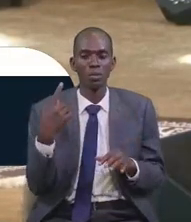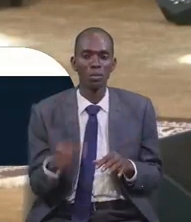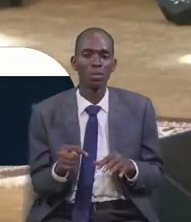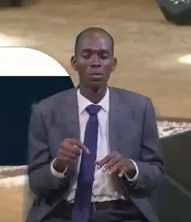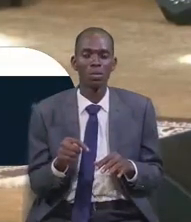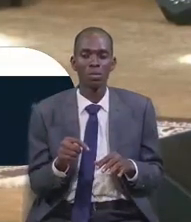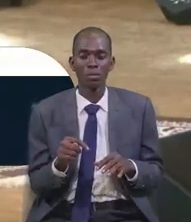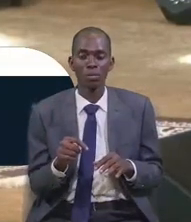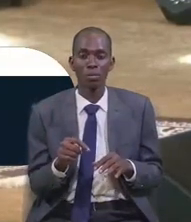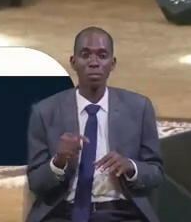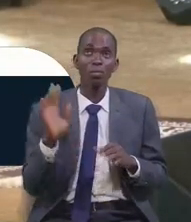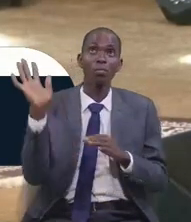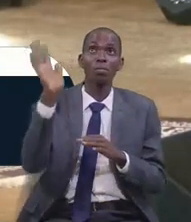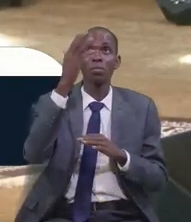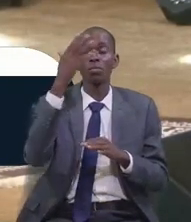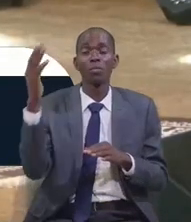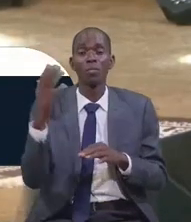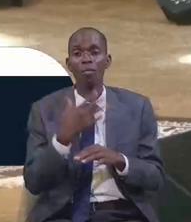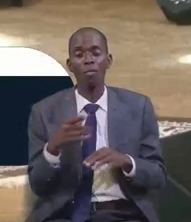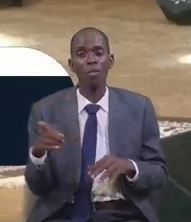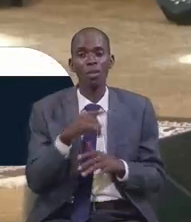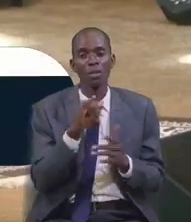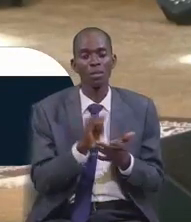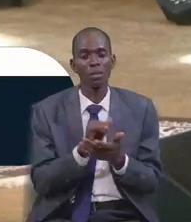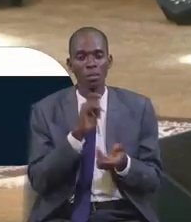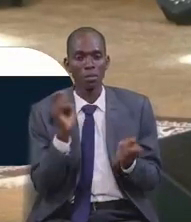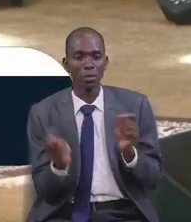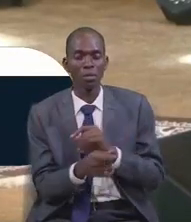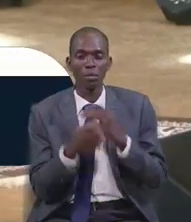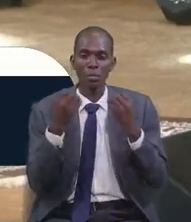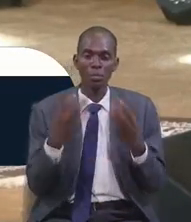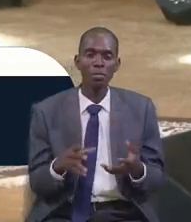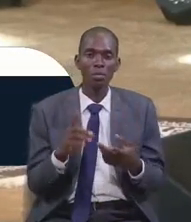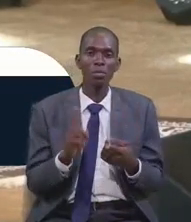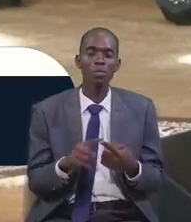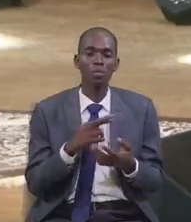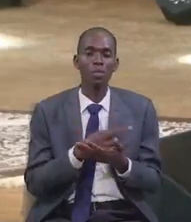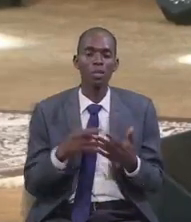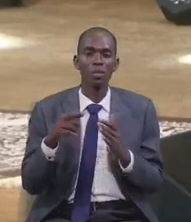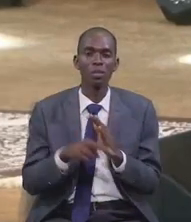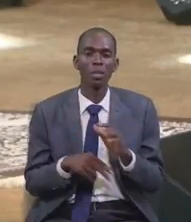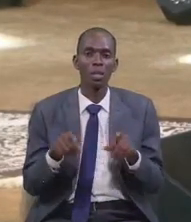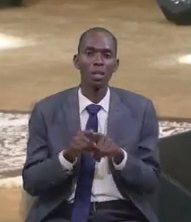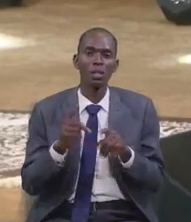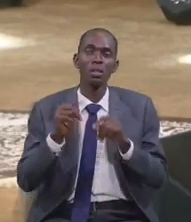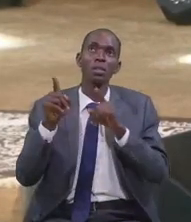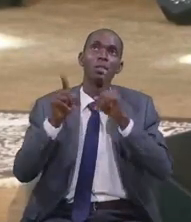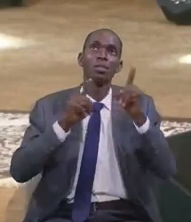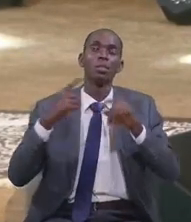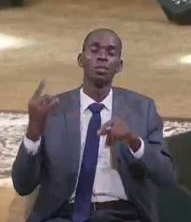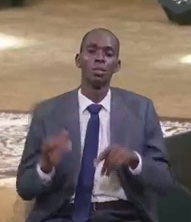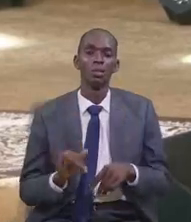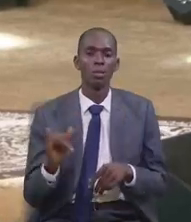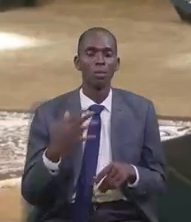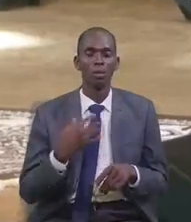auront enseigné la justice à la multitude brilleront comme les étoiles à toujours et à perpétuité.